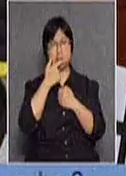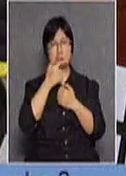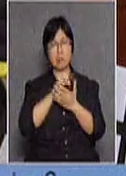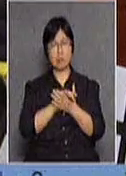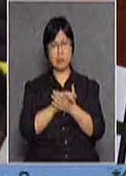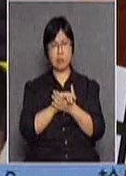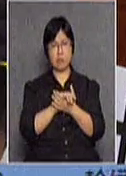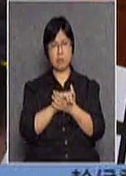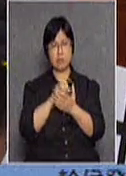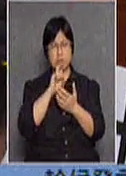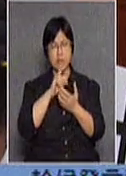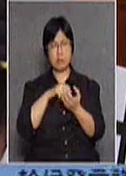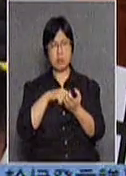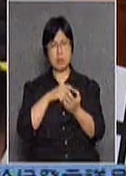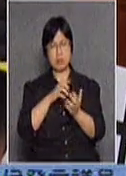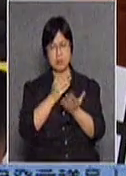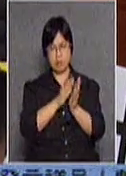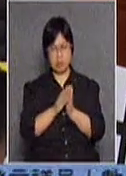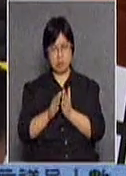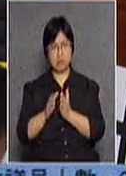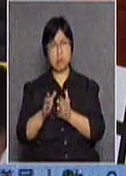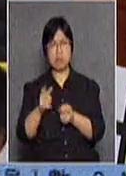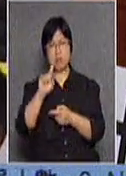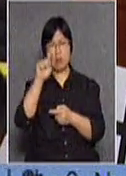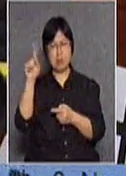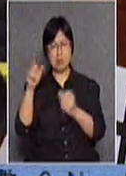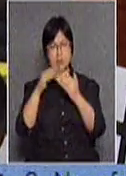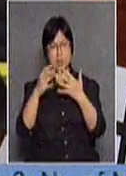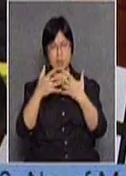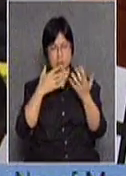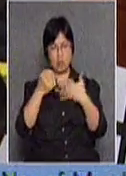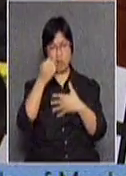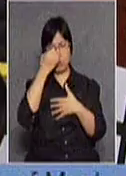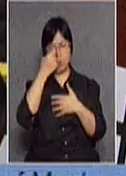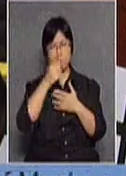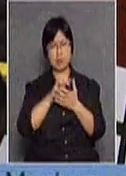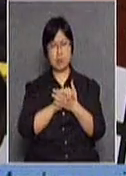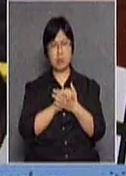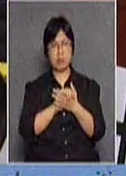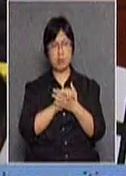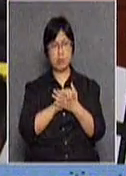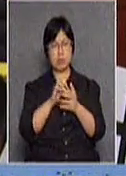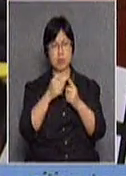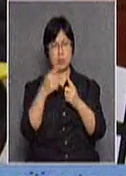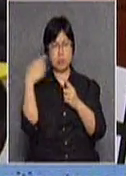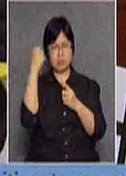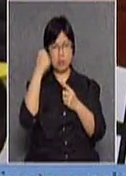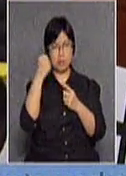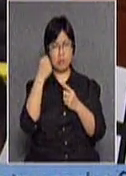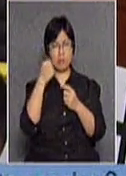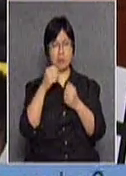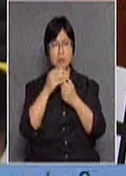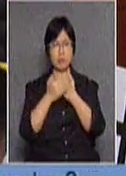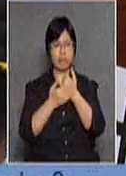仲搞埋曬啲嘢，乜嘢家事香港？你連人民的權益都捍衛不